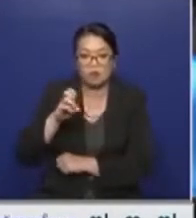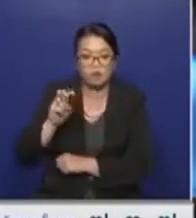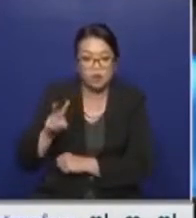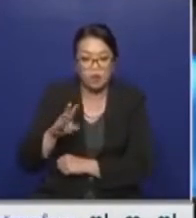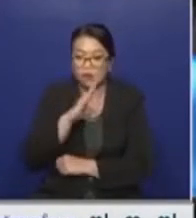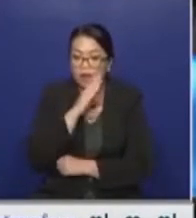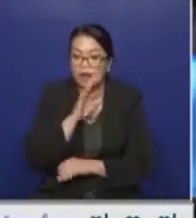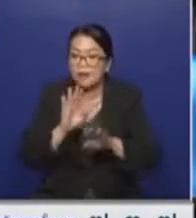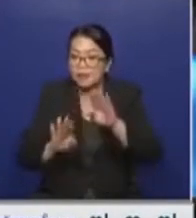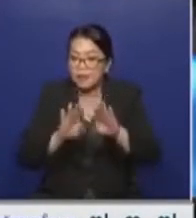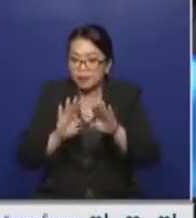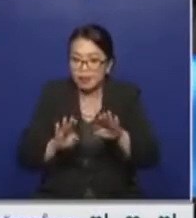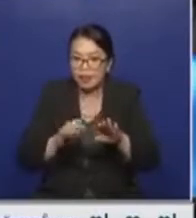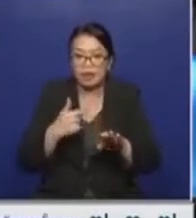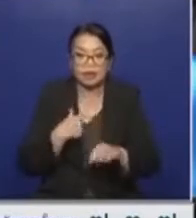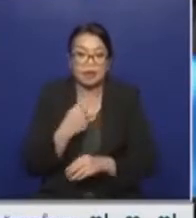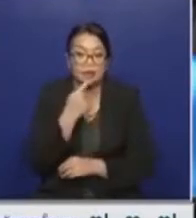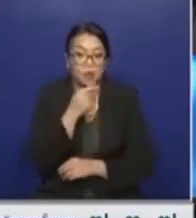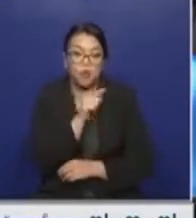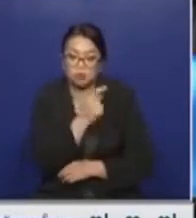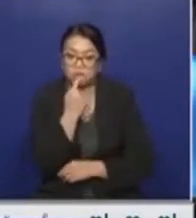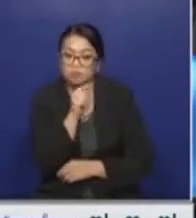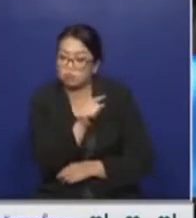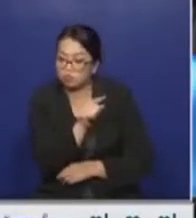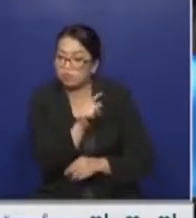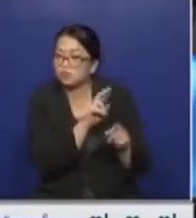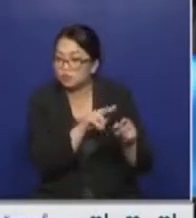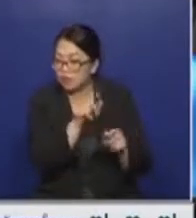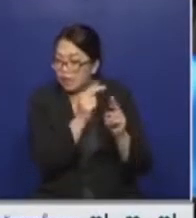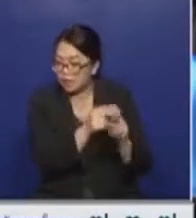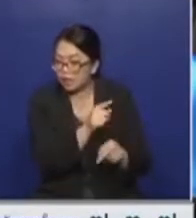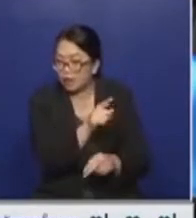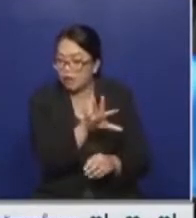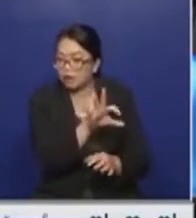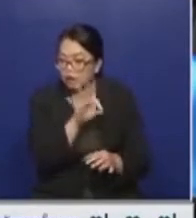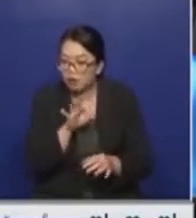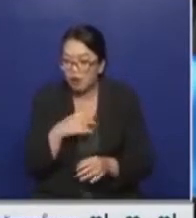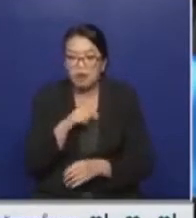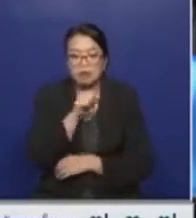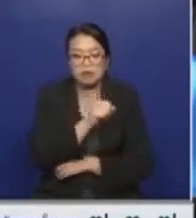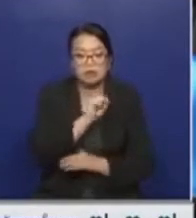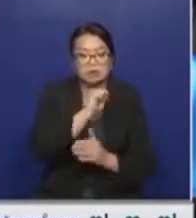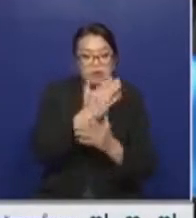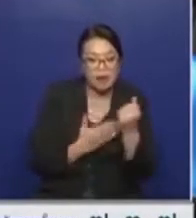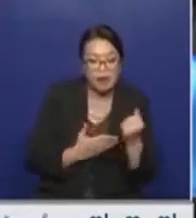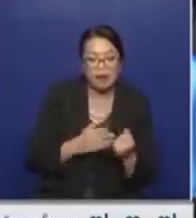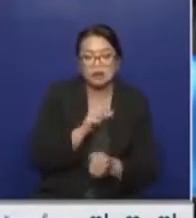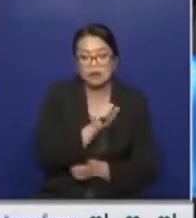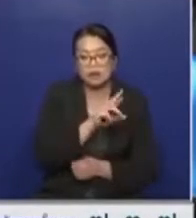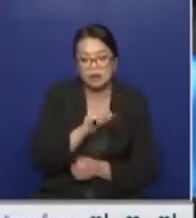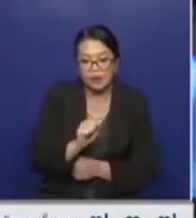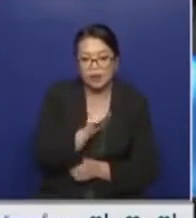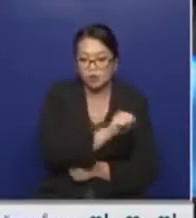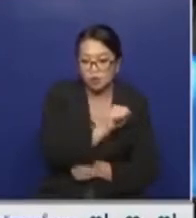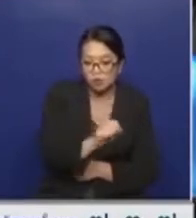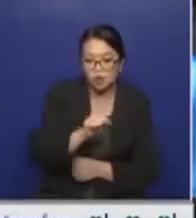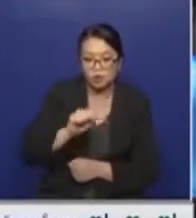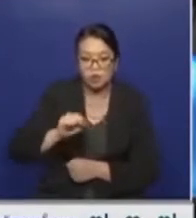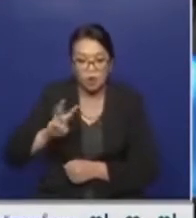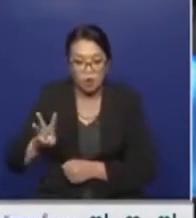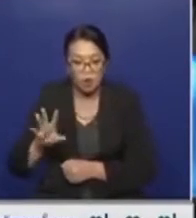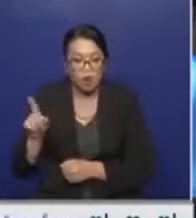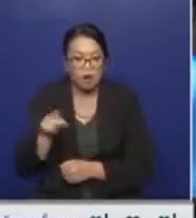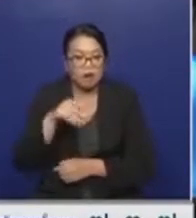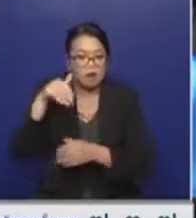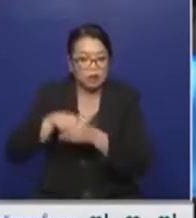านเปรียบเทียบนะคะนี่เป็นคำพูดที่ท่านใช้นะคะสภาสวและสสในขณะตอนนั้นเนี่ยที่มาจากการเลือกตั้งของ